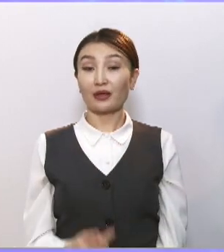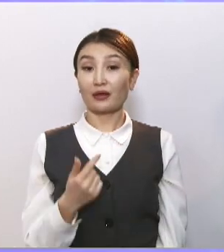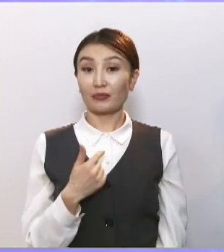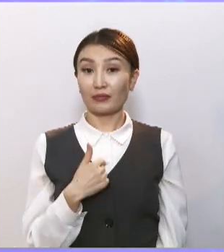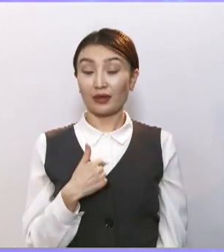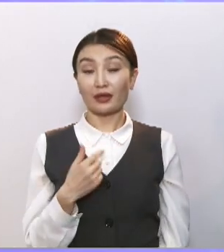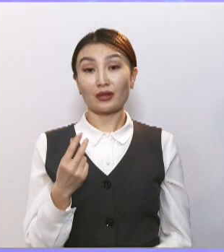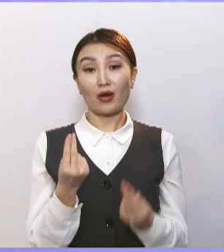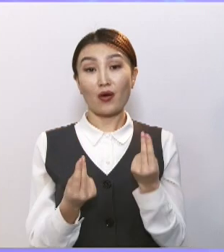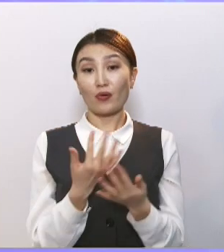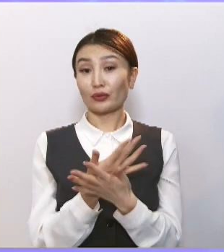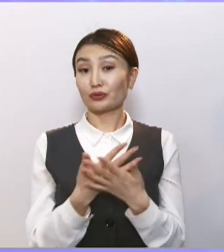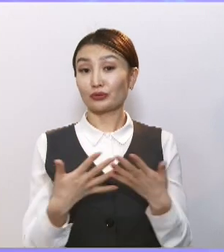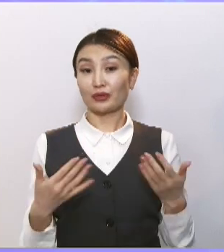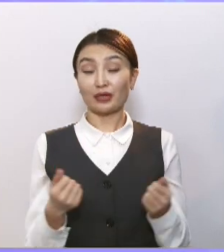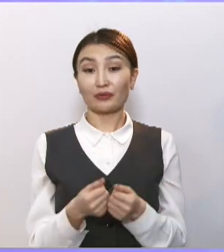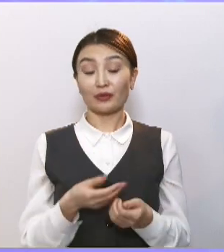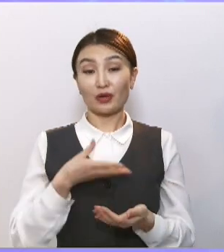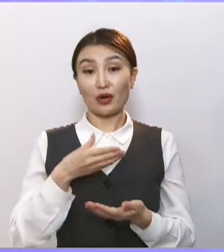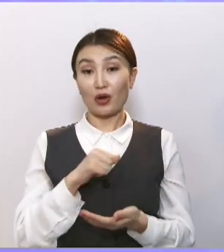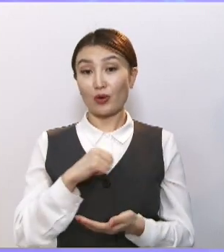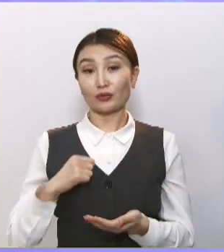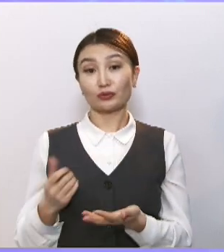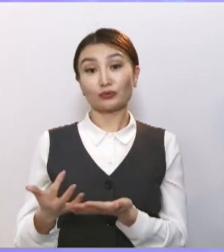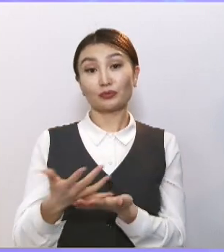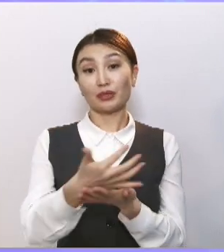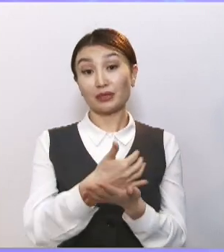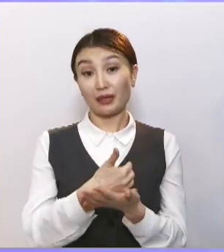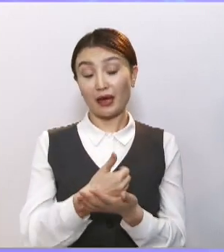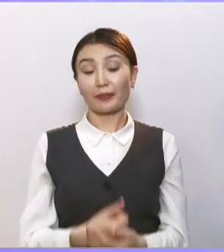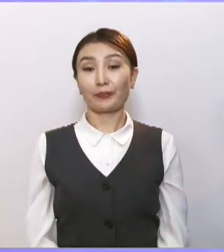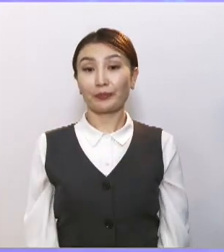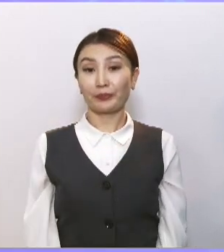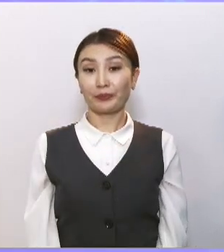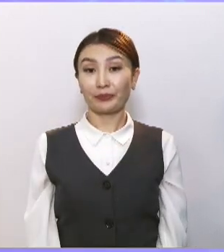Мен оюнчуктарымды өзүм жыйнайм.